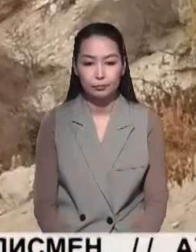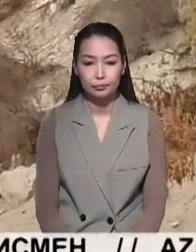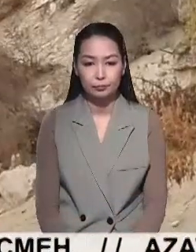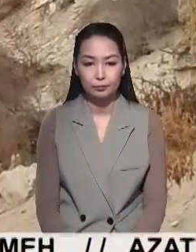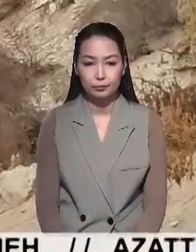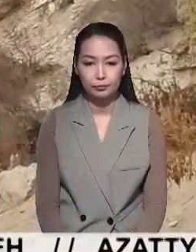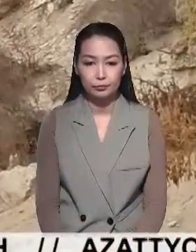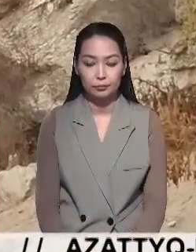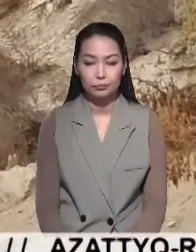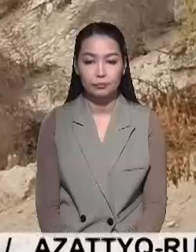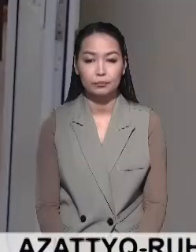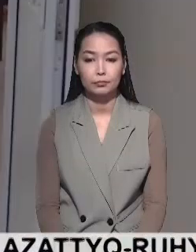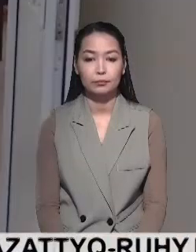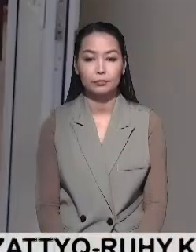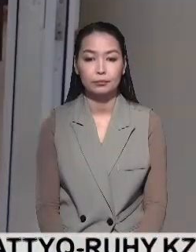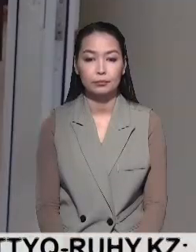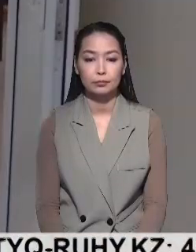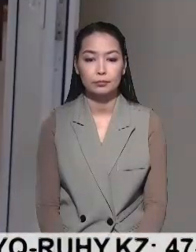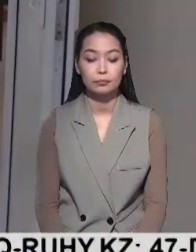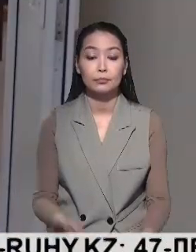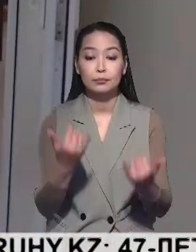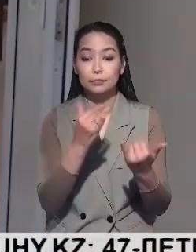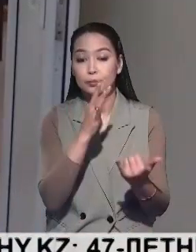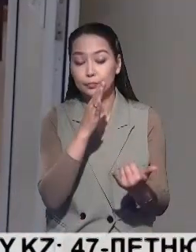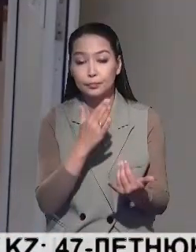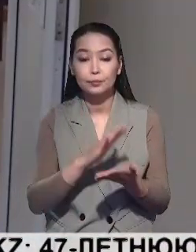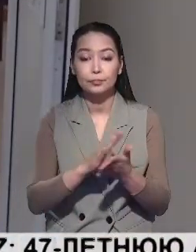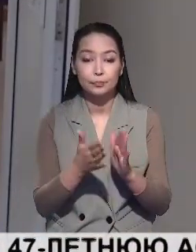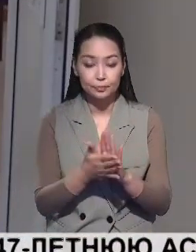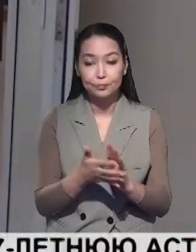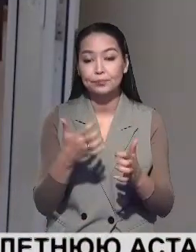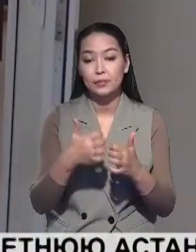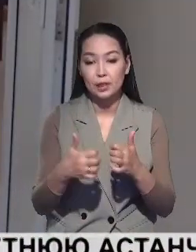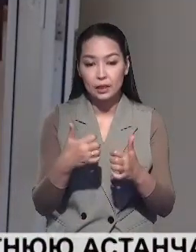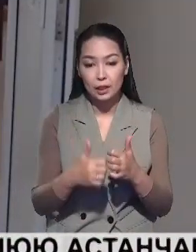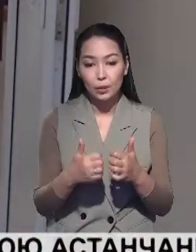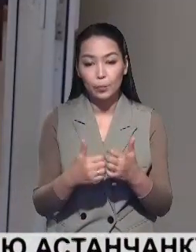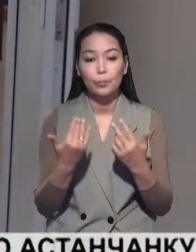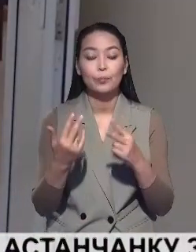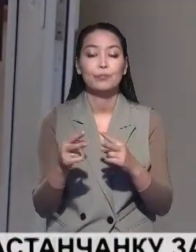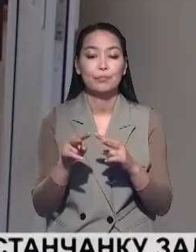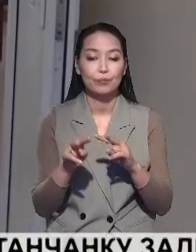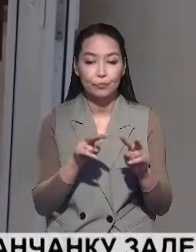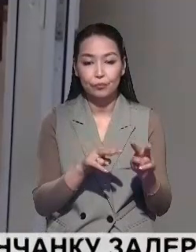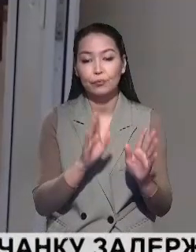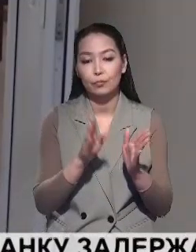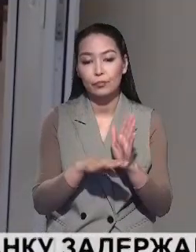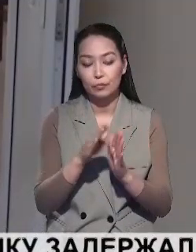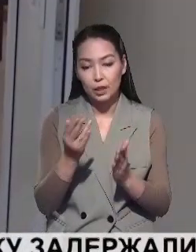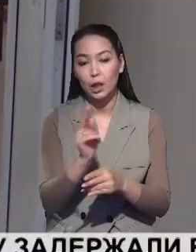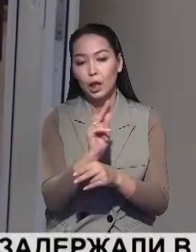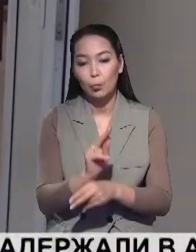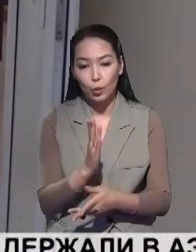требуется. На данный момент состояние ребенка стабильное. Без ухудшения. Ребенок получает